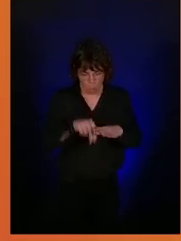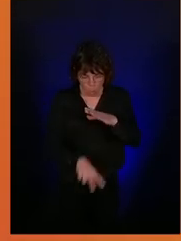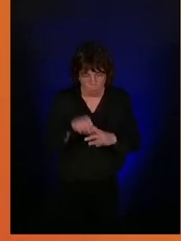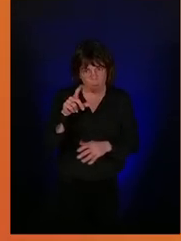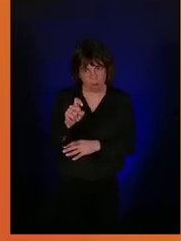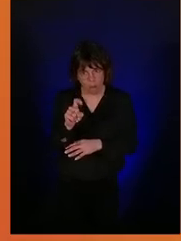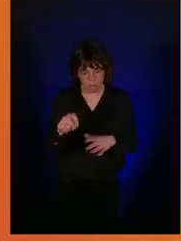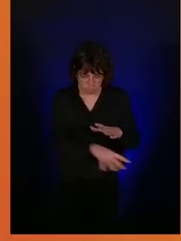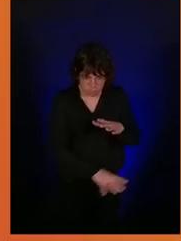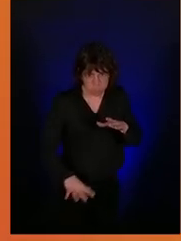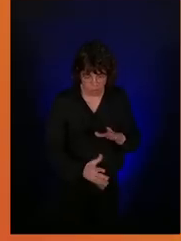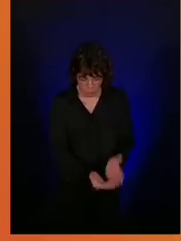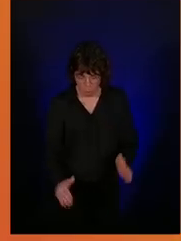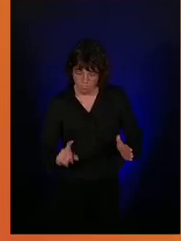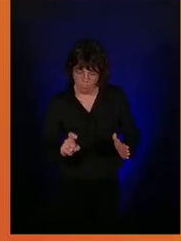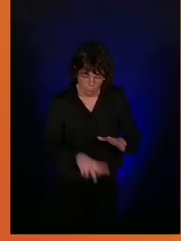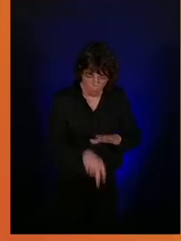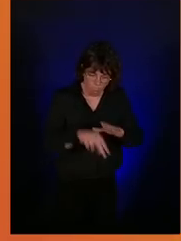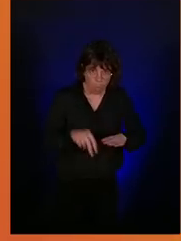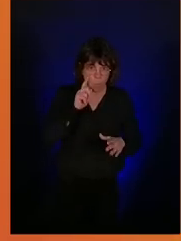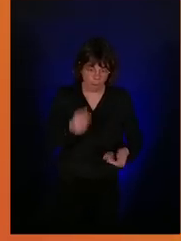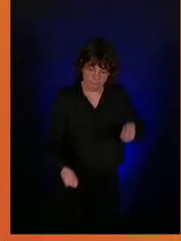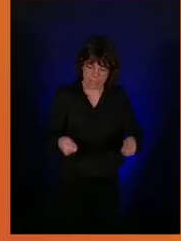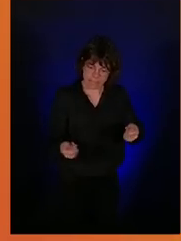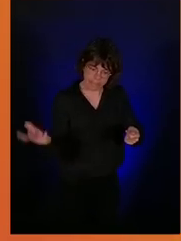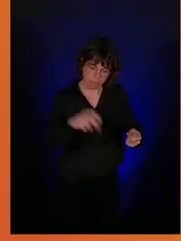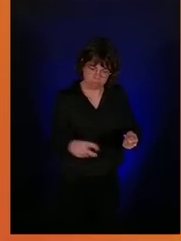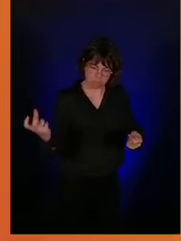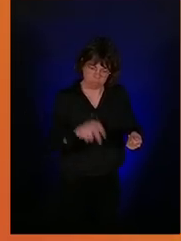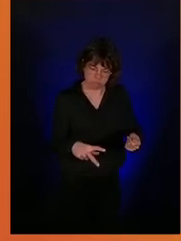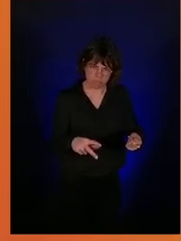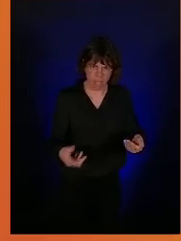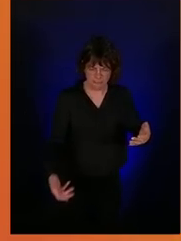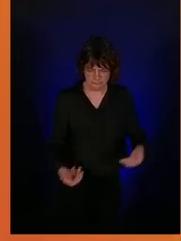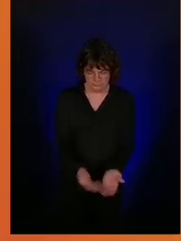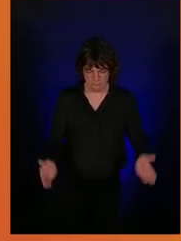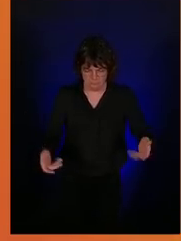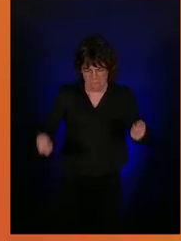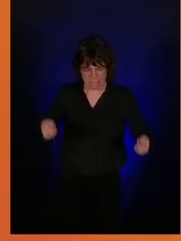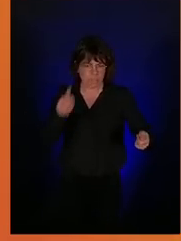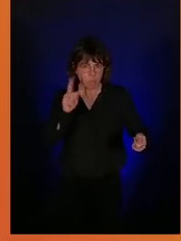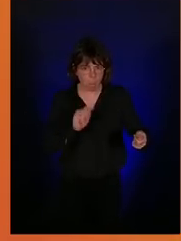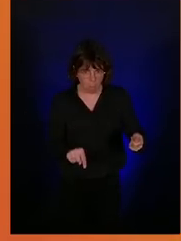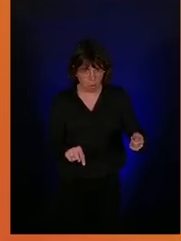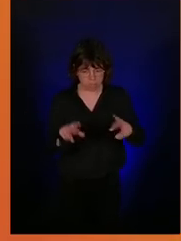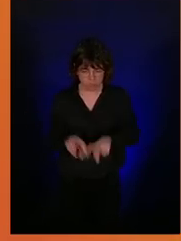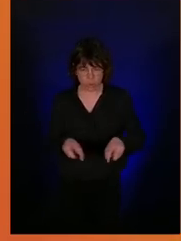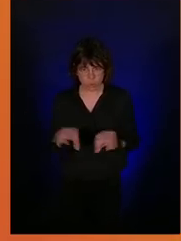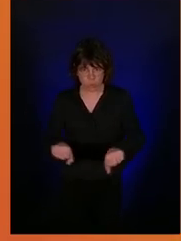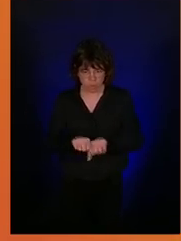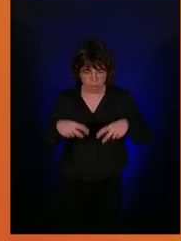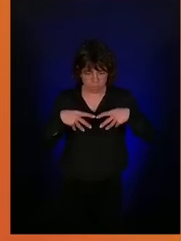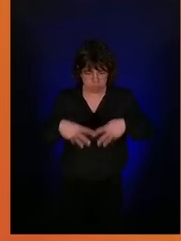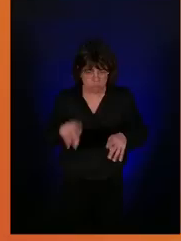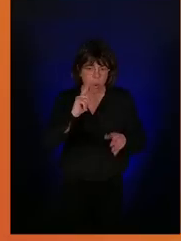démesurée dans les nappes phréatiques pour remplir les bassines. Des bassines pour quoi ? arroser des productions destinées à l'exportation